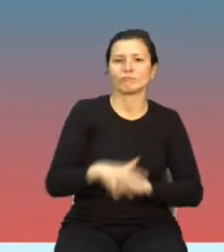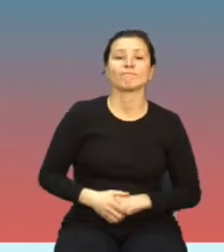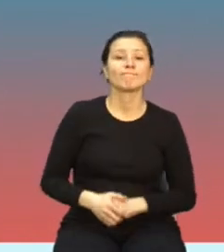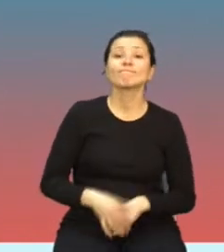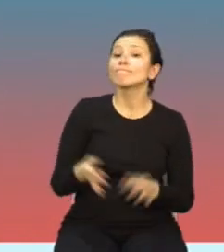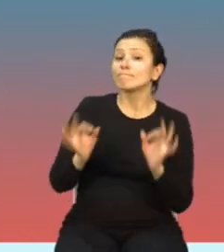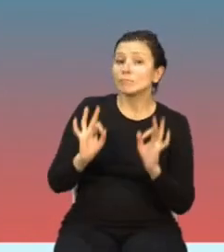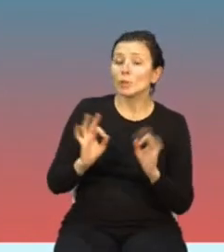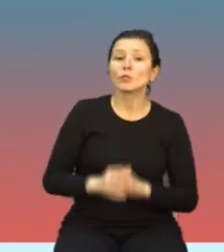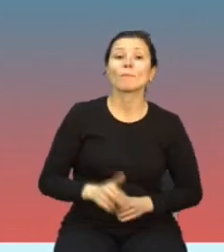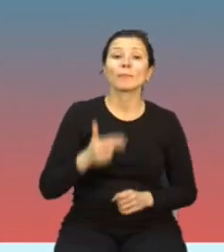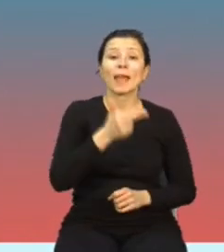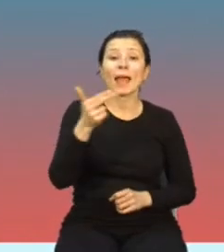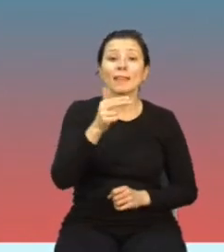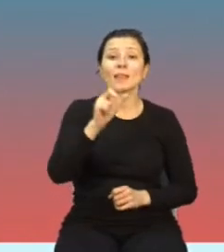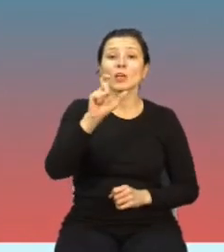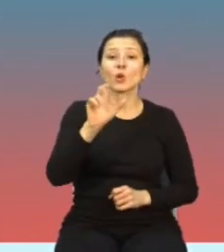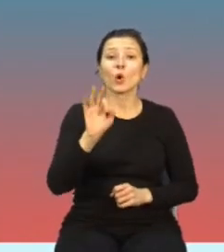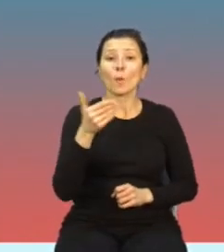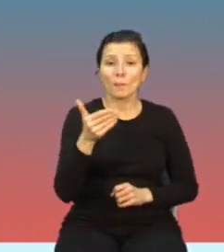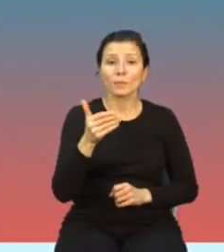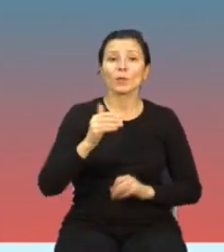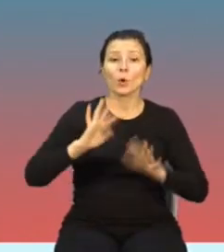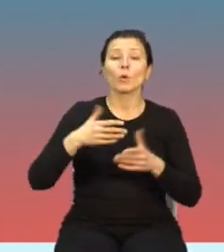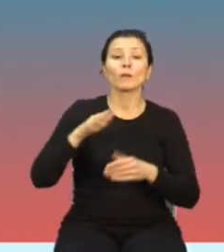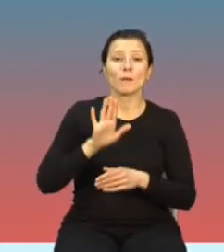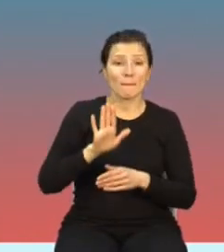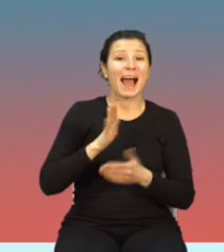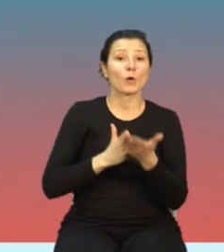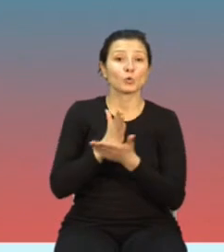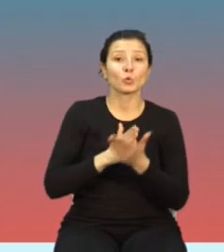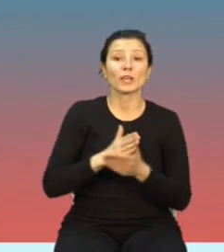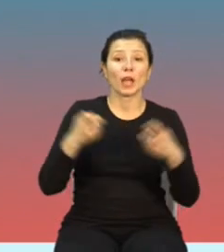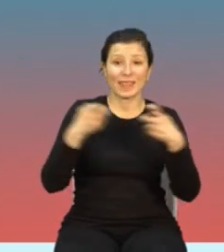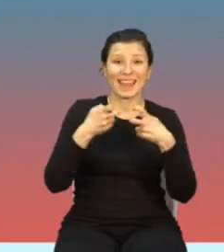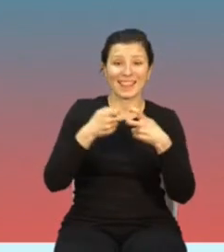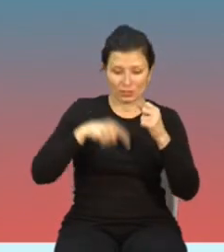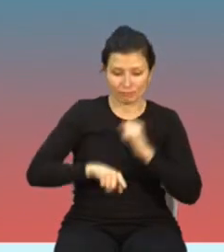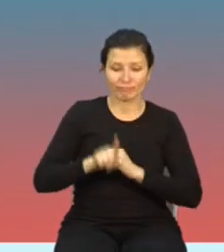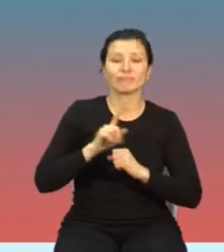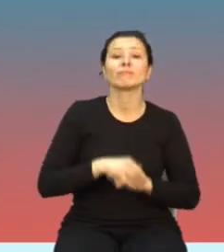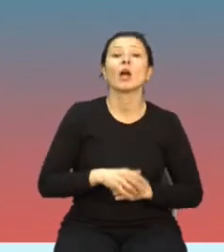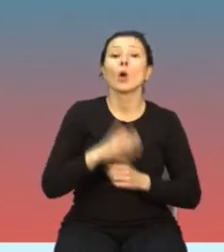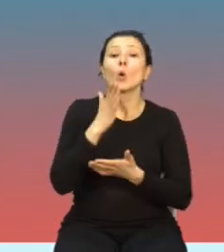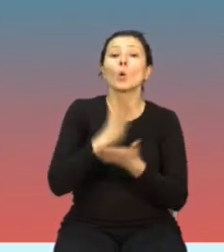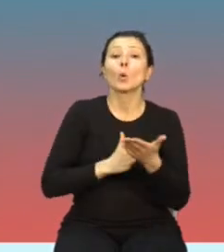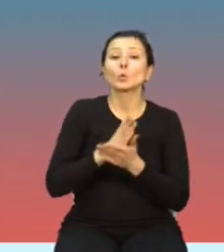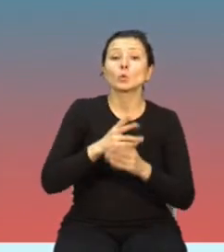w ENCOM-ie też mamy usługi online. Ta usługa się